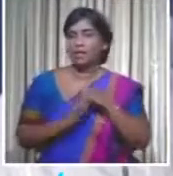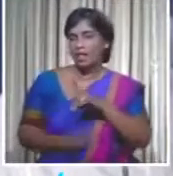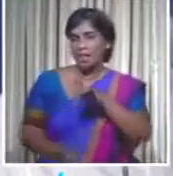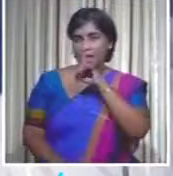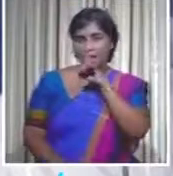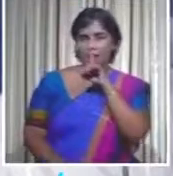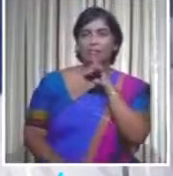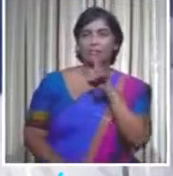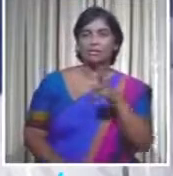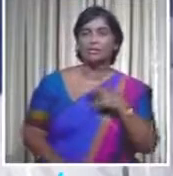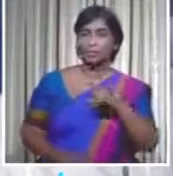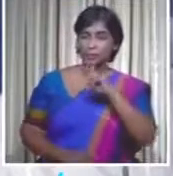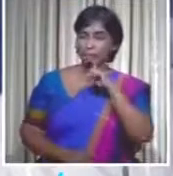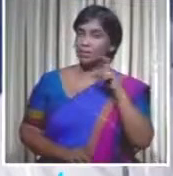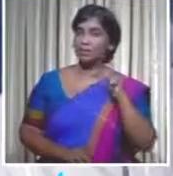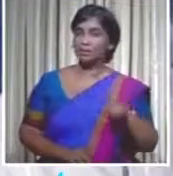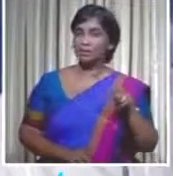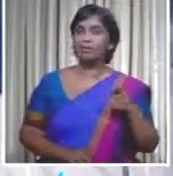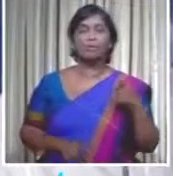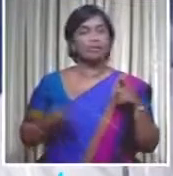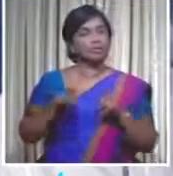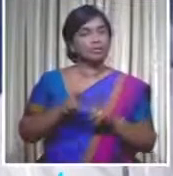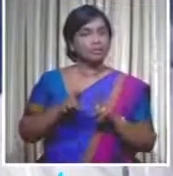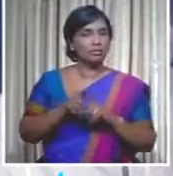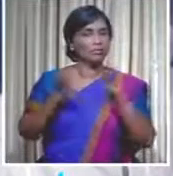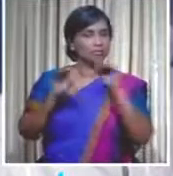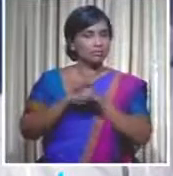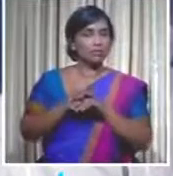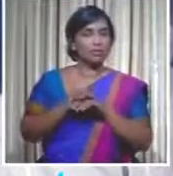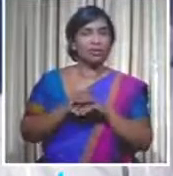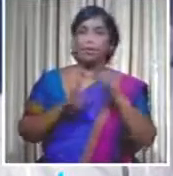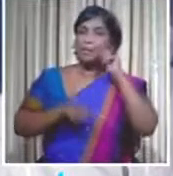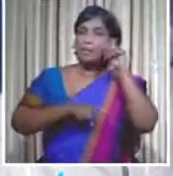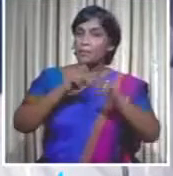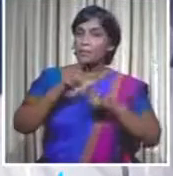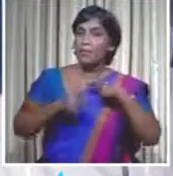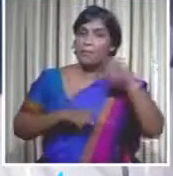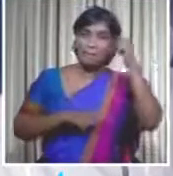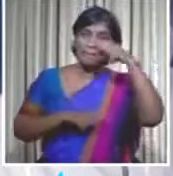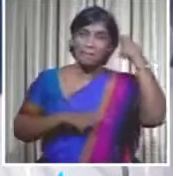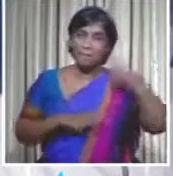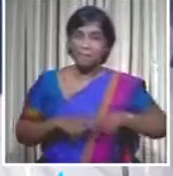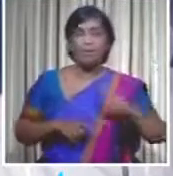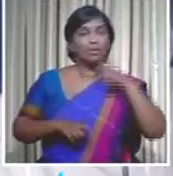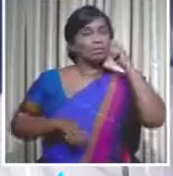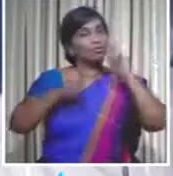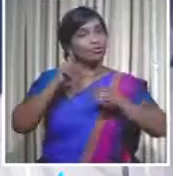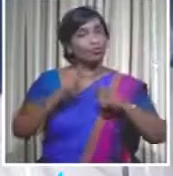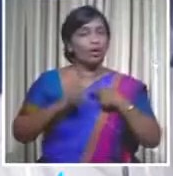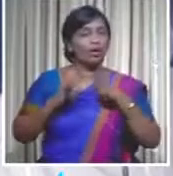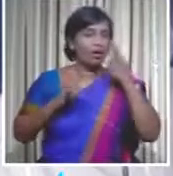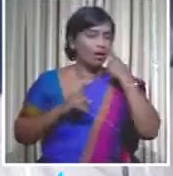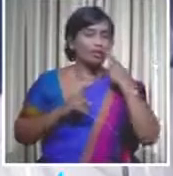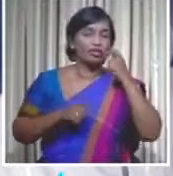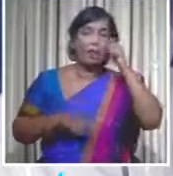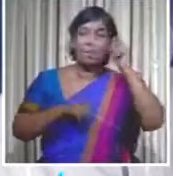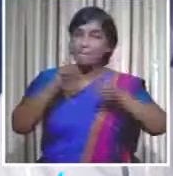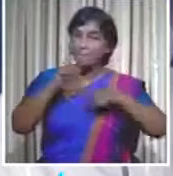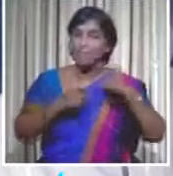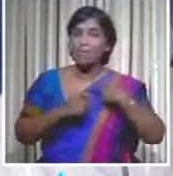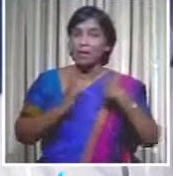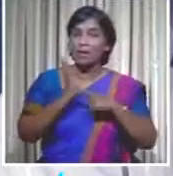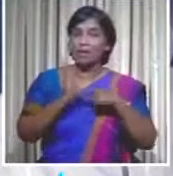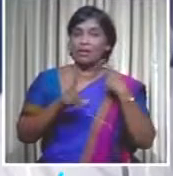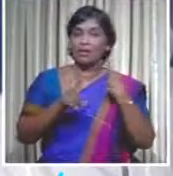लज्जवेनोने श्रेष्ठाधिकरण विनीशवर कटियट इंदा जनतावगे पड़लमण जनतावगे अहिंसक मिनसुंगे